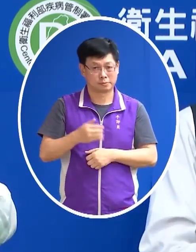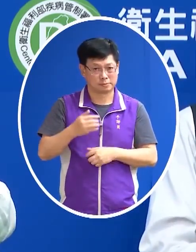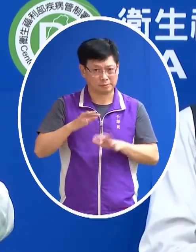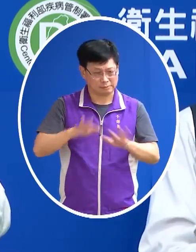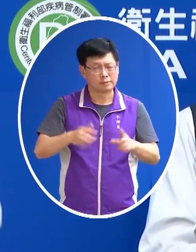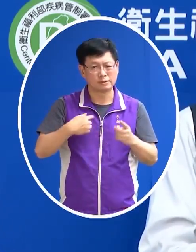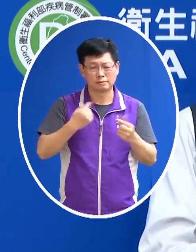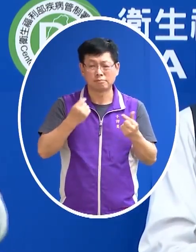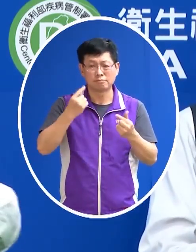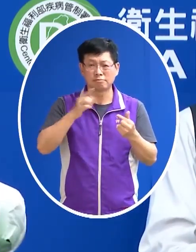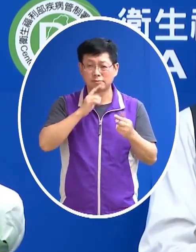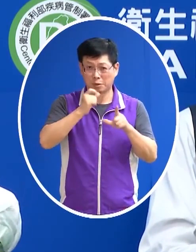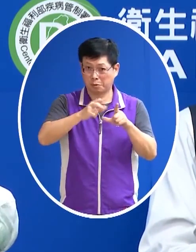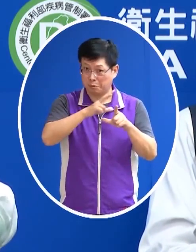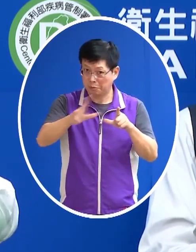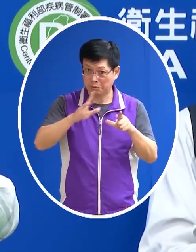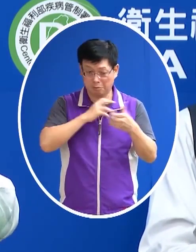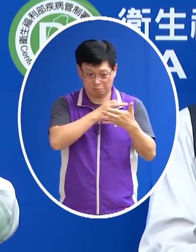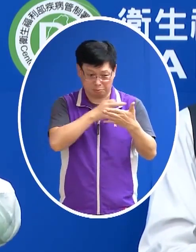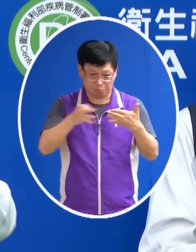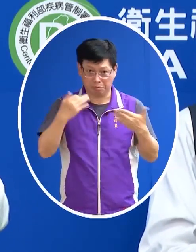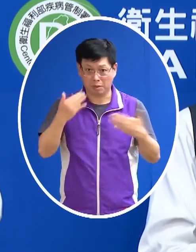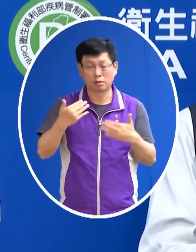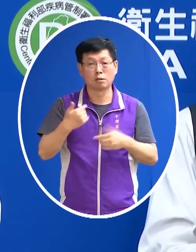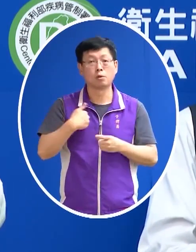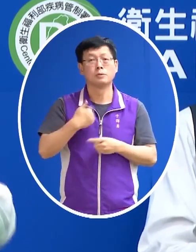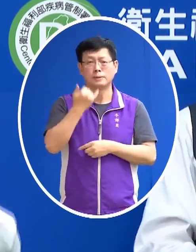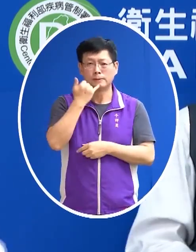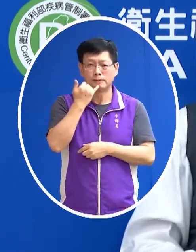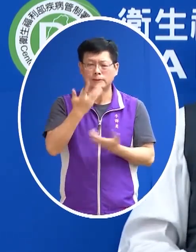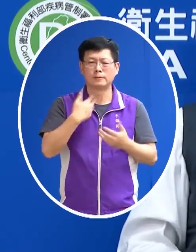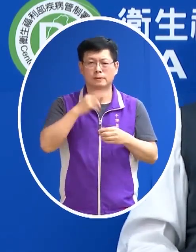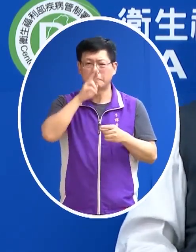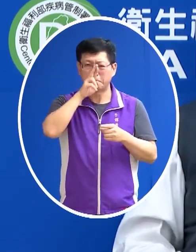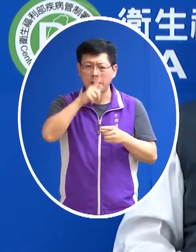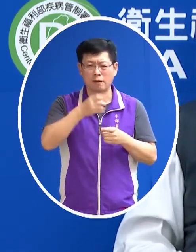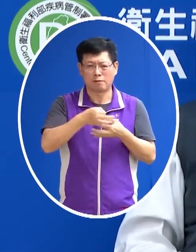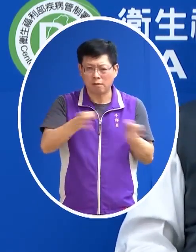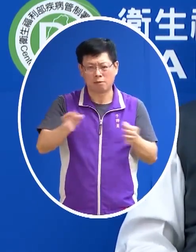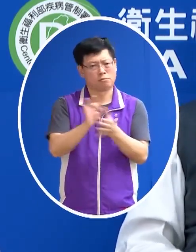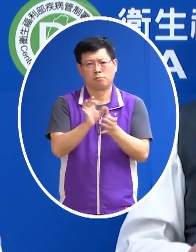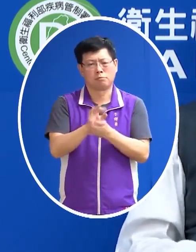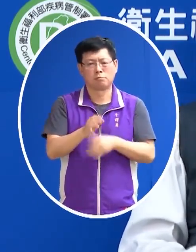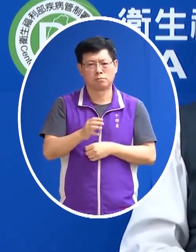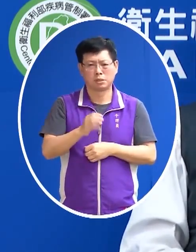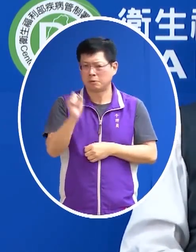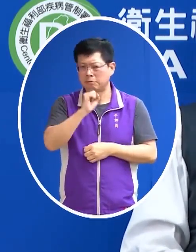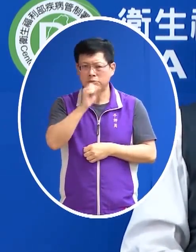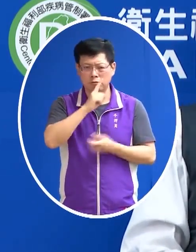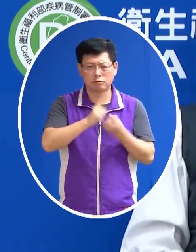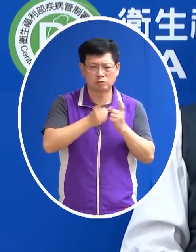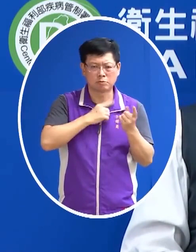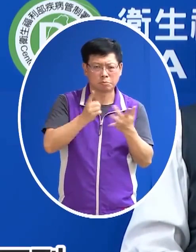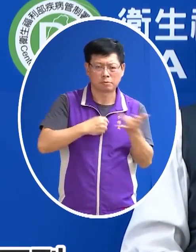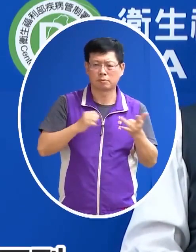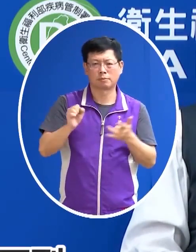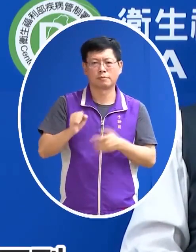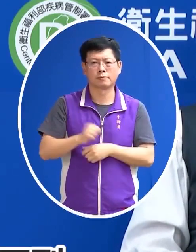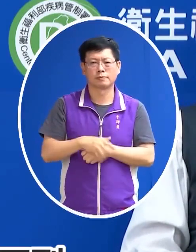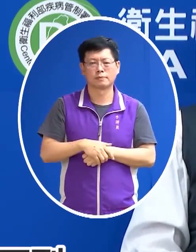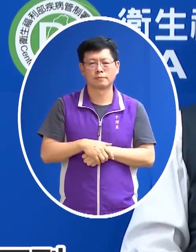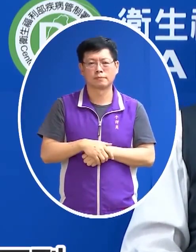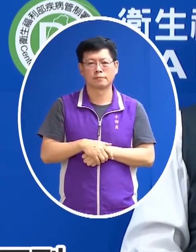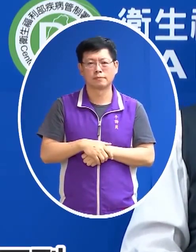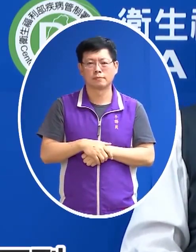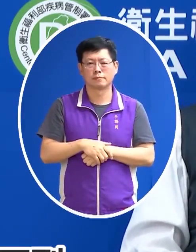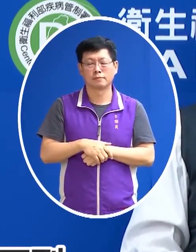是说这个公示上面应该是说，宁愿哈、哦、错发了一些人，那也不要漏掉一个人。